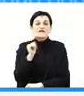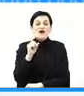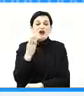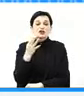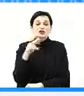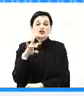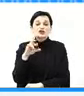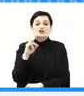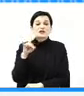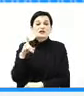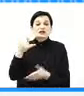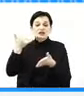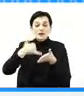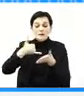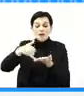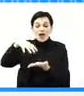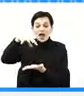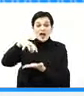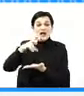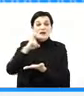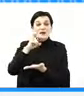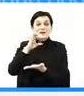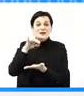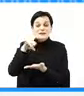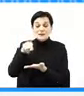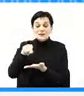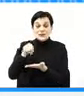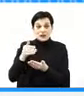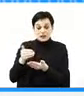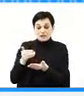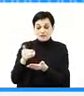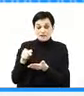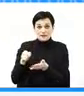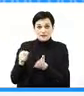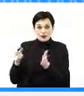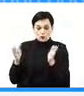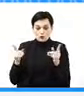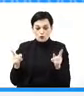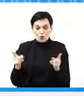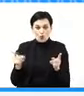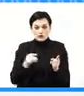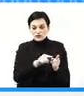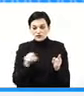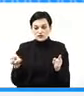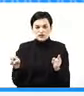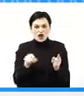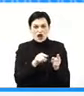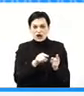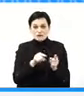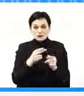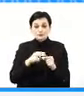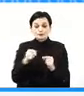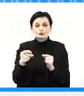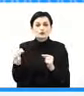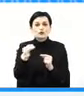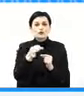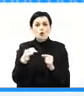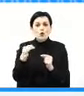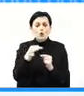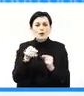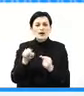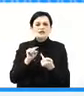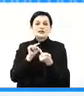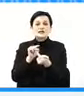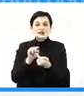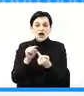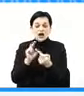ბიპის ბენზინ გასამართ სადგურამდე არსებულ საგზაო მონაკვეთში. დამესკრილი უბნის შესწავლასა და მის